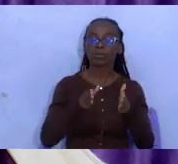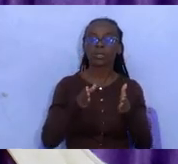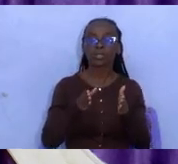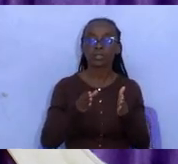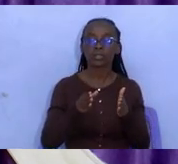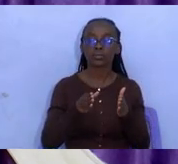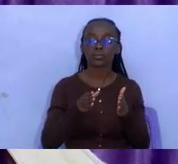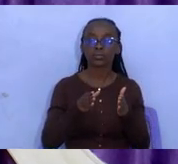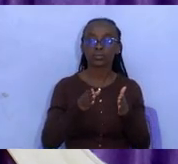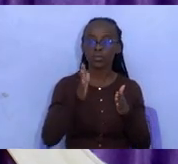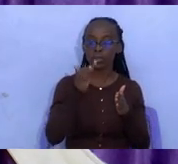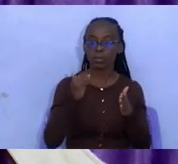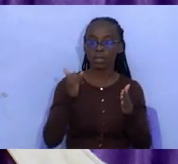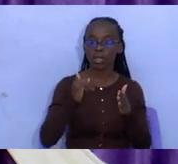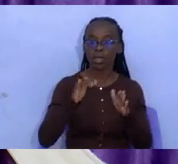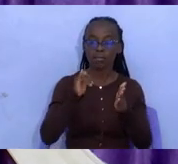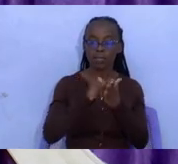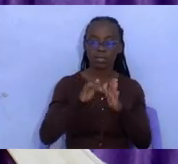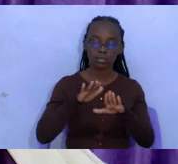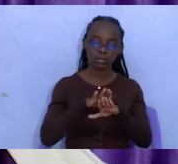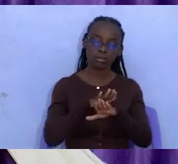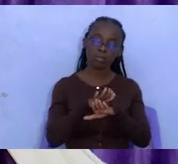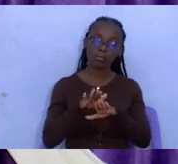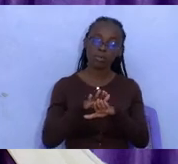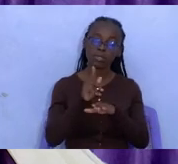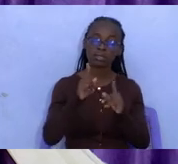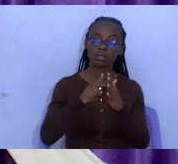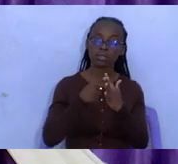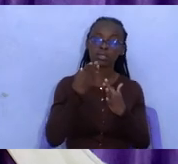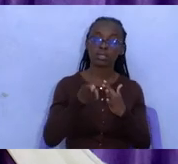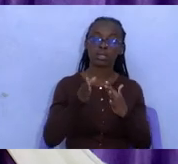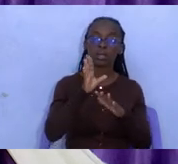Maana hapo ndio basic, lazima uanzie hapo ndio uanze kumtafuta Mungu.